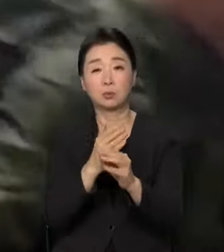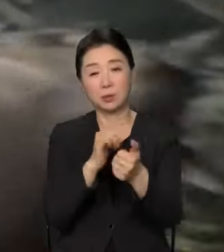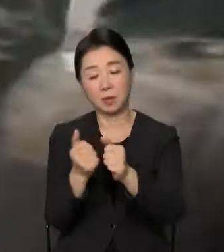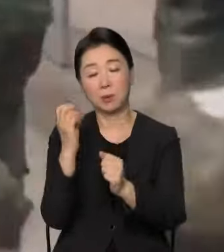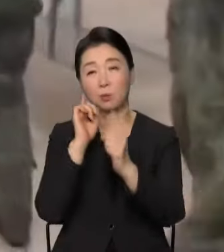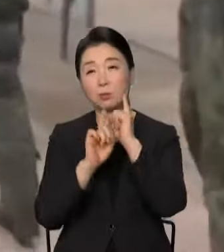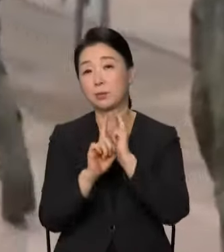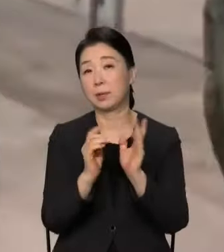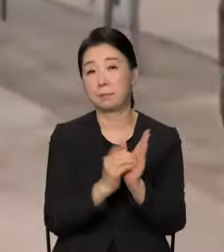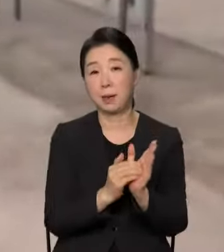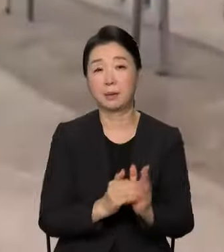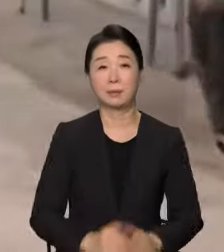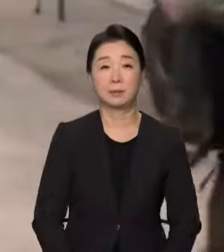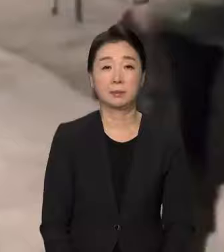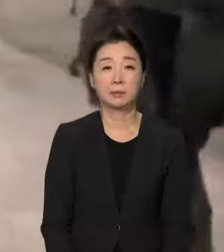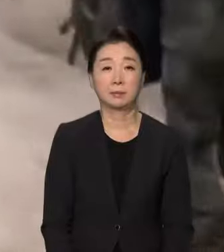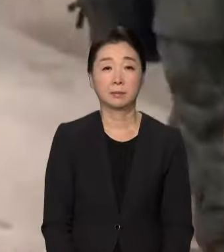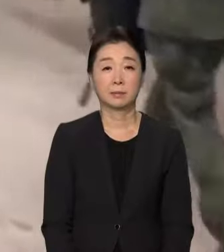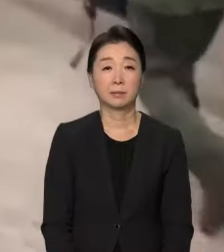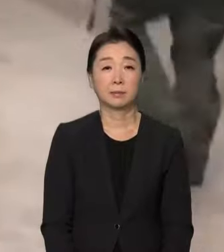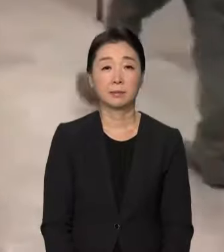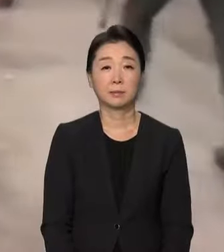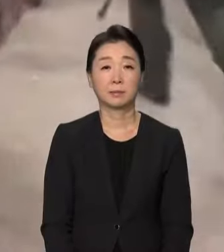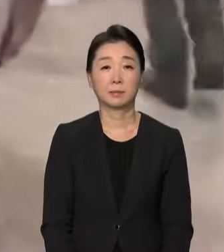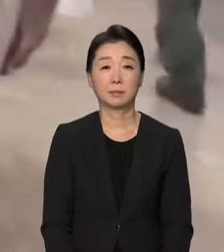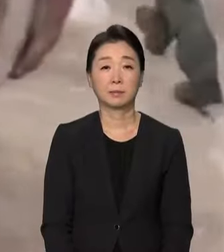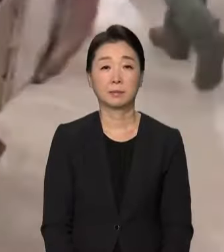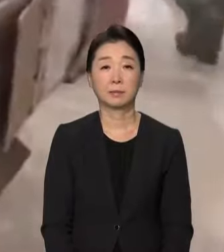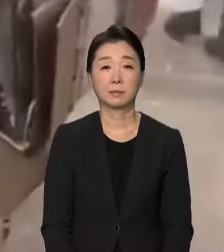밝혔습니다. JTBC 조민중입니다.